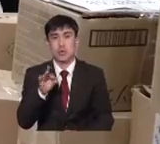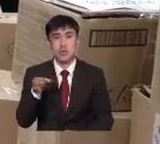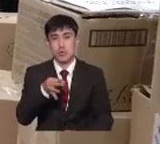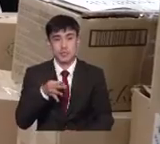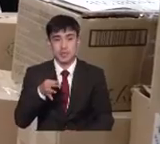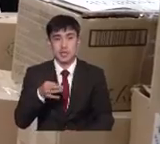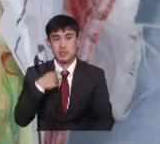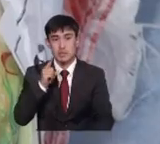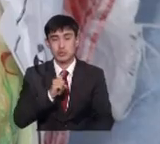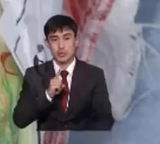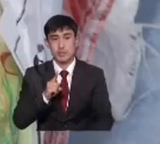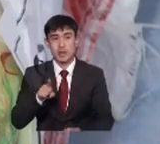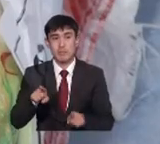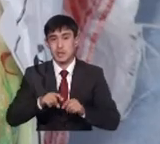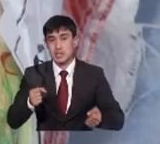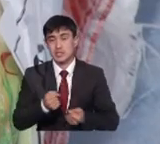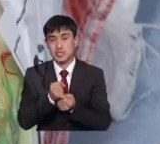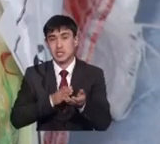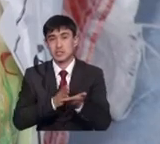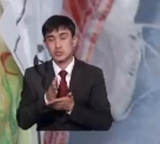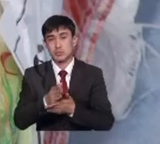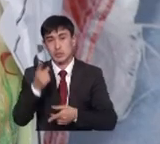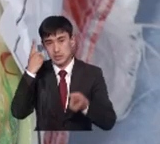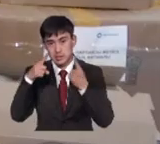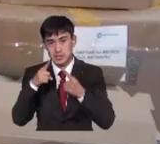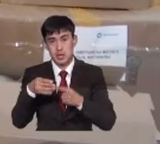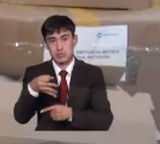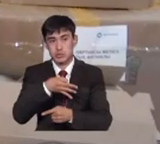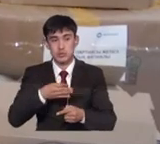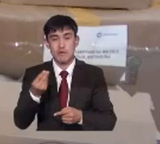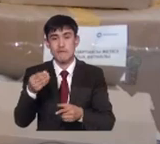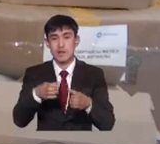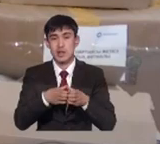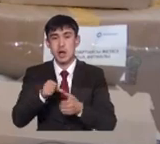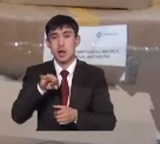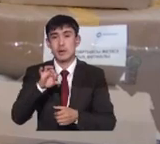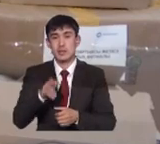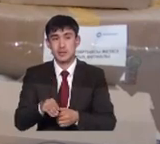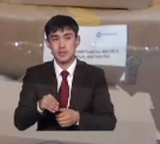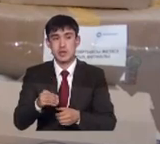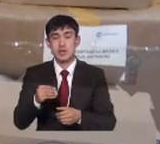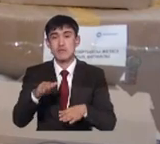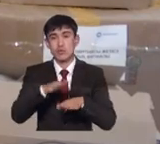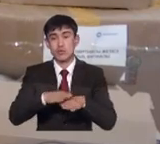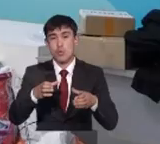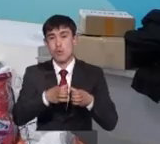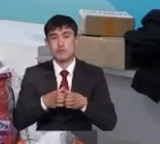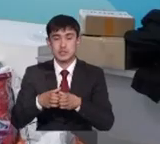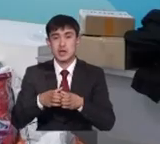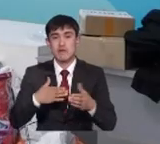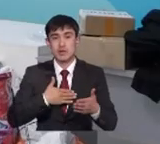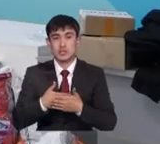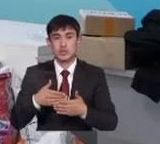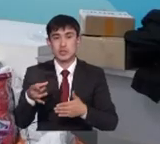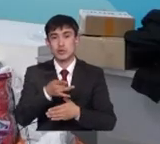региону стоит отметить что поддержка была реализована по инициативе областного филиала партии аманат и фронт офиса волонтёров региона